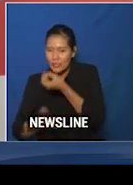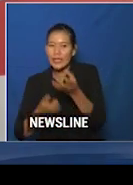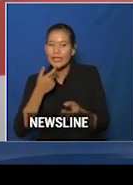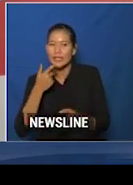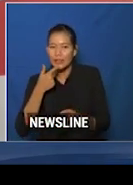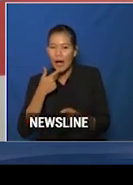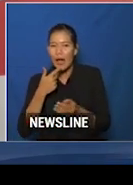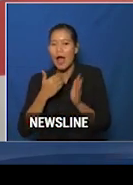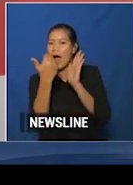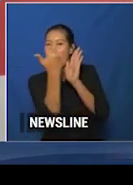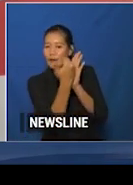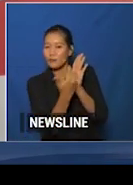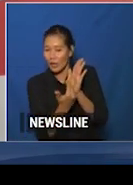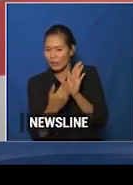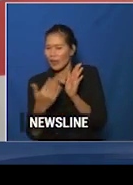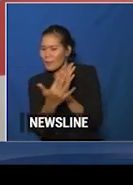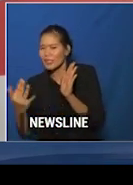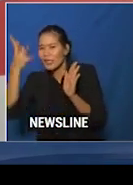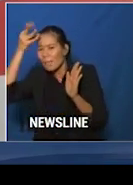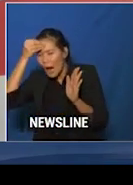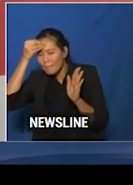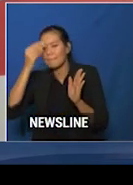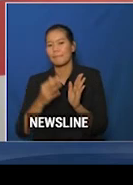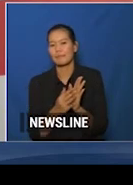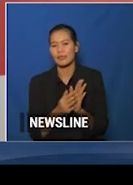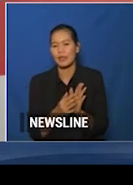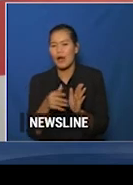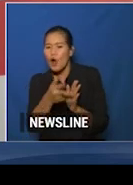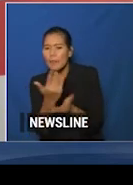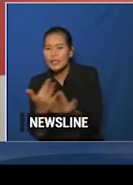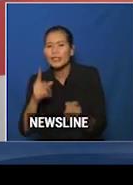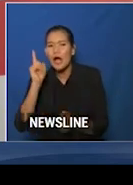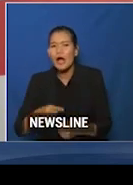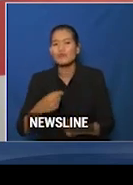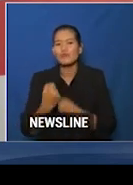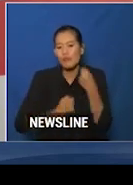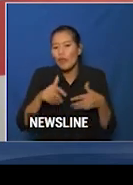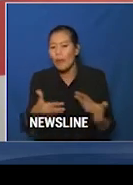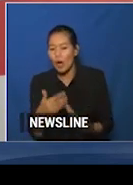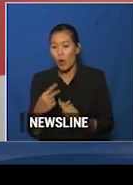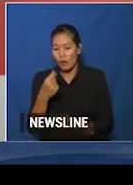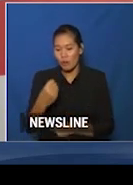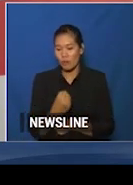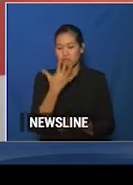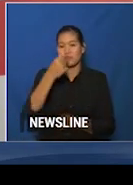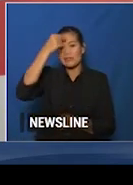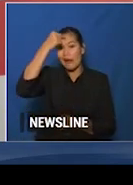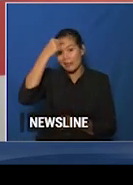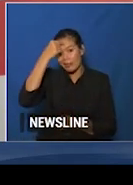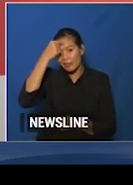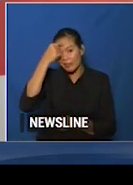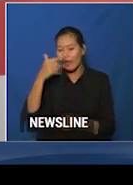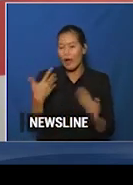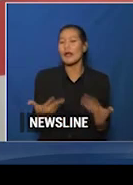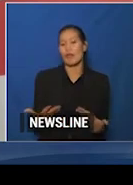protokol yang paling mudah dipahami tentang apa yang harus dilakukan manakala kita sakit Kapan harus ke